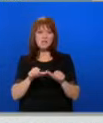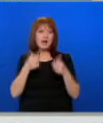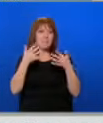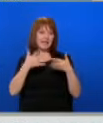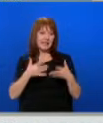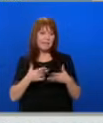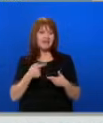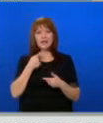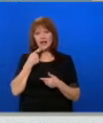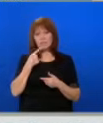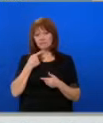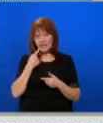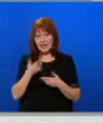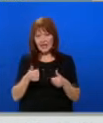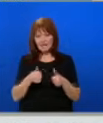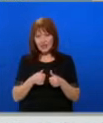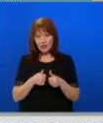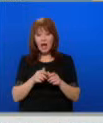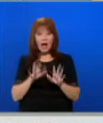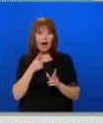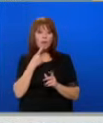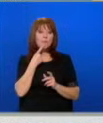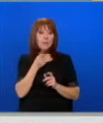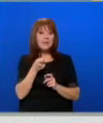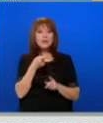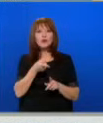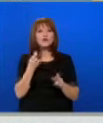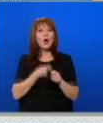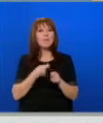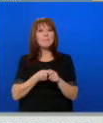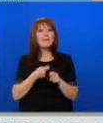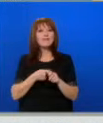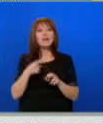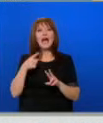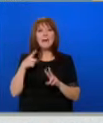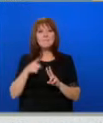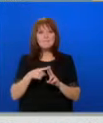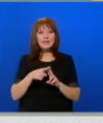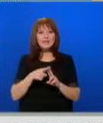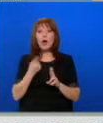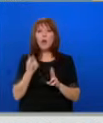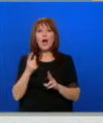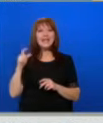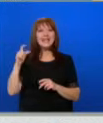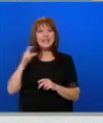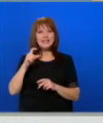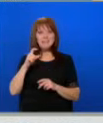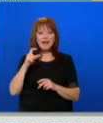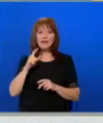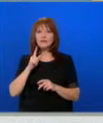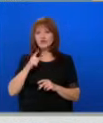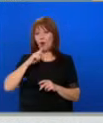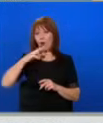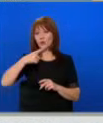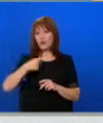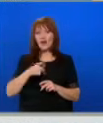руска, европейска или българска. И че ако попита създателите на PISA кой е Смирненски, биха отговорили, че е поляк. Верни